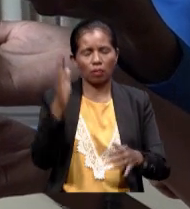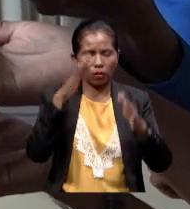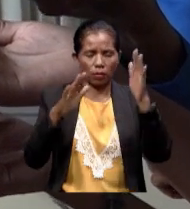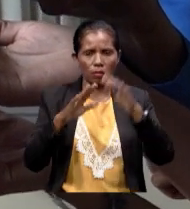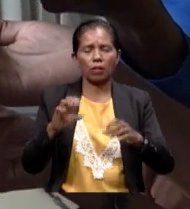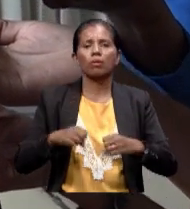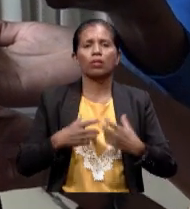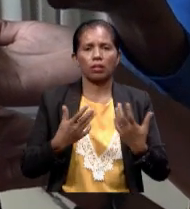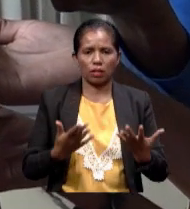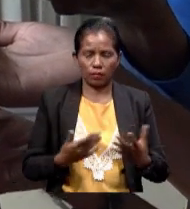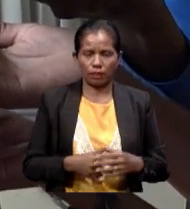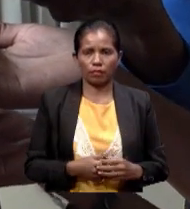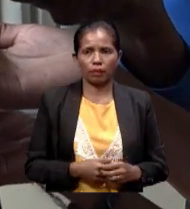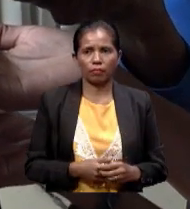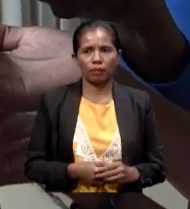ohin sa.